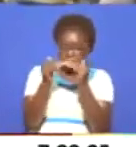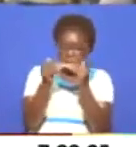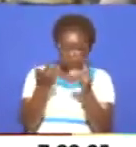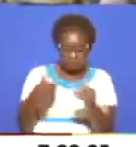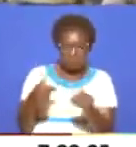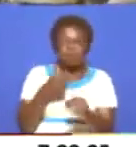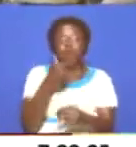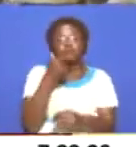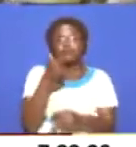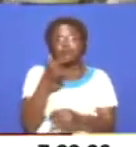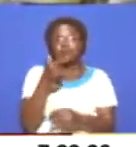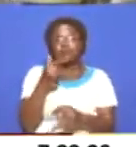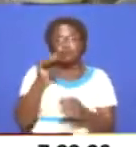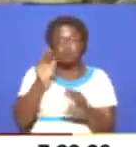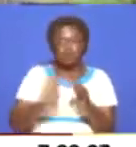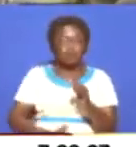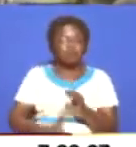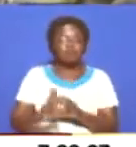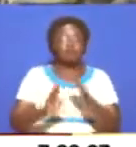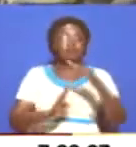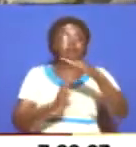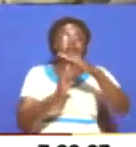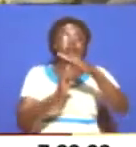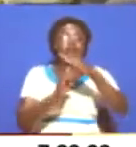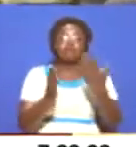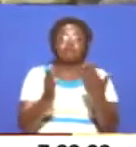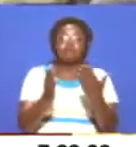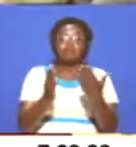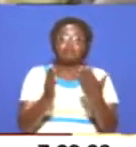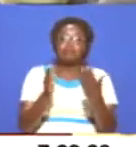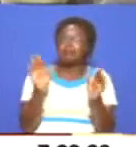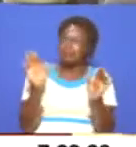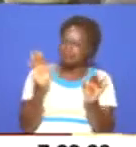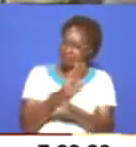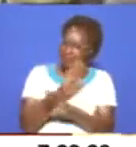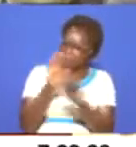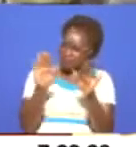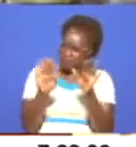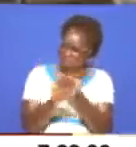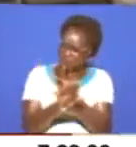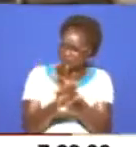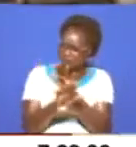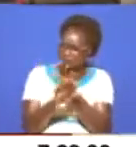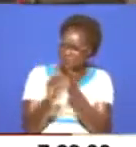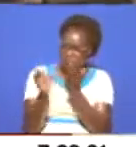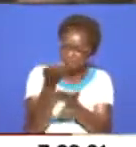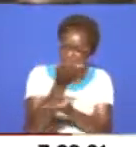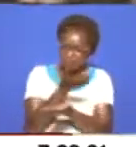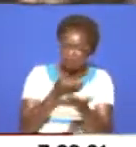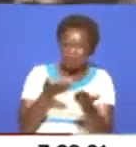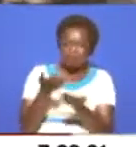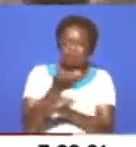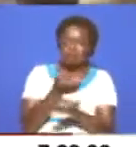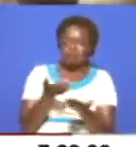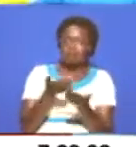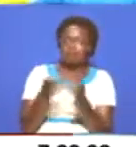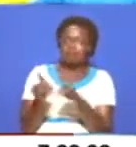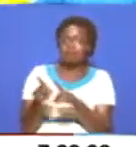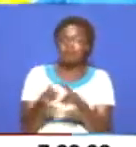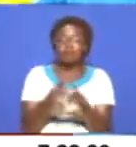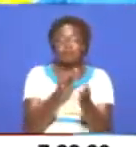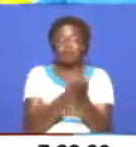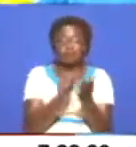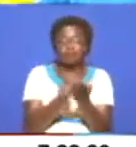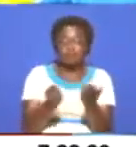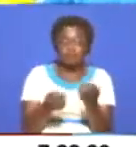tunasema bottom. Hiyo ni mambo yote ni ya nini? Ni ya uchumi. Pia walisema kwenye ajenda ya kufufua